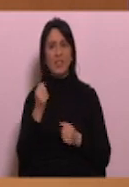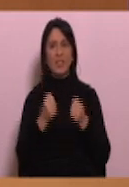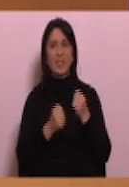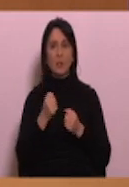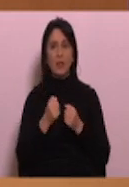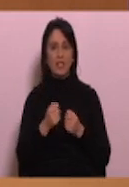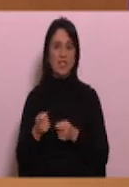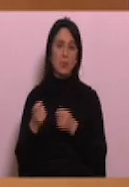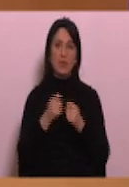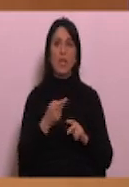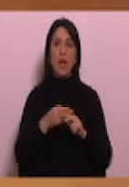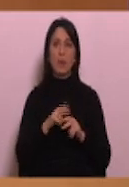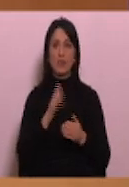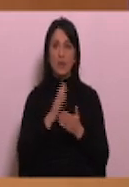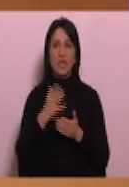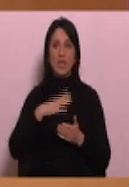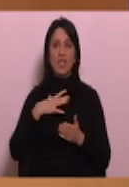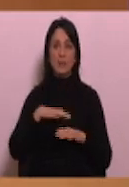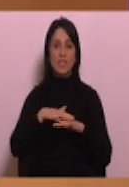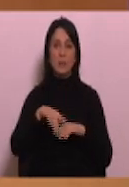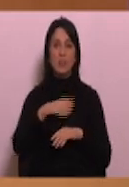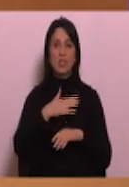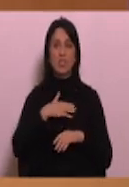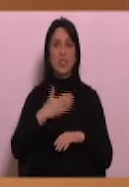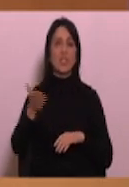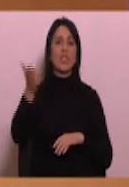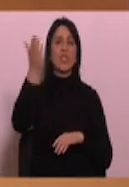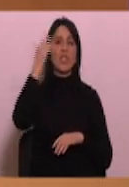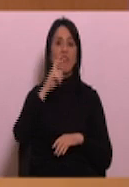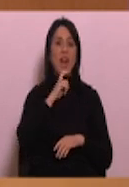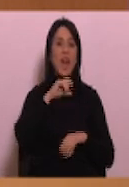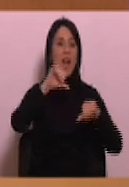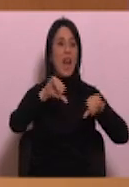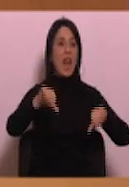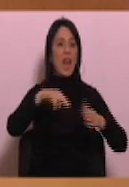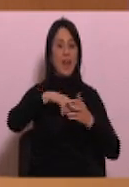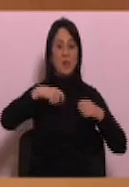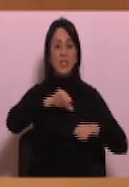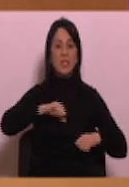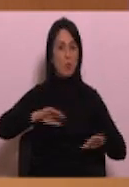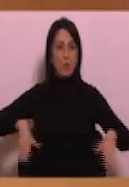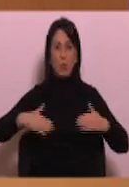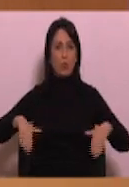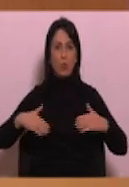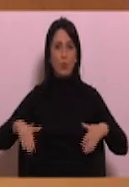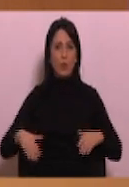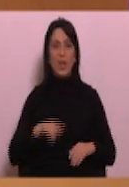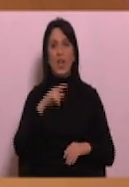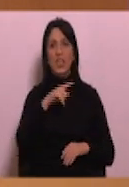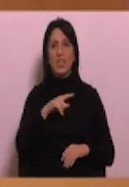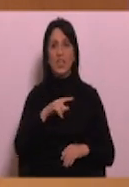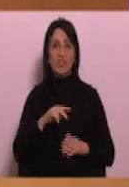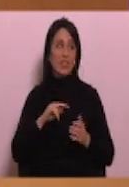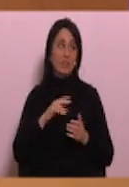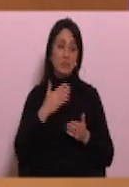ტრანსპორტით ჩამოიტანოს. ამიტომ არის, რომ თბილისის ბაზრებში ჩვენ დიდი ხანია გლეხები აღარ გვინახავს. შეიძლება თქვენი პრეროგატივა